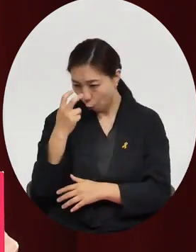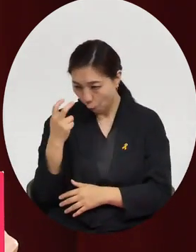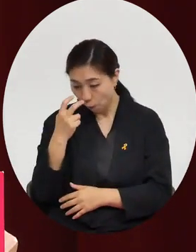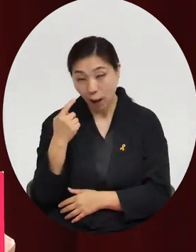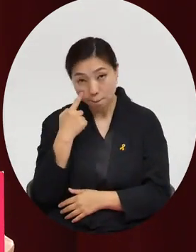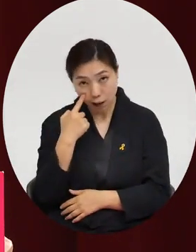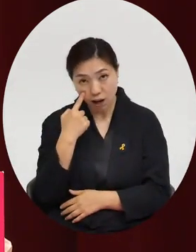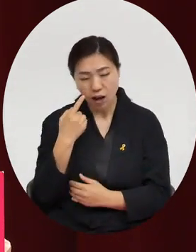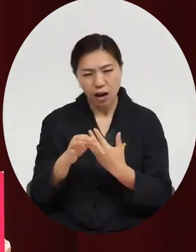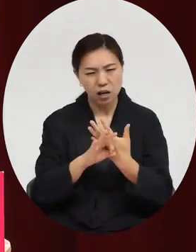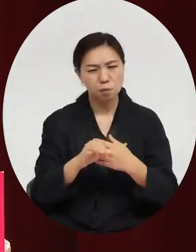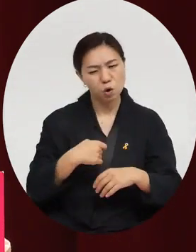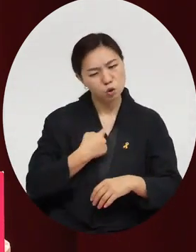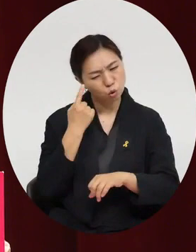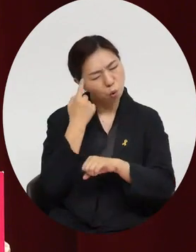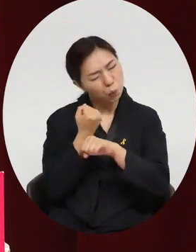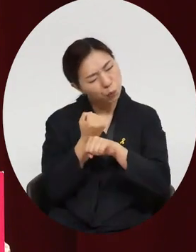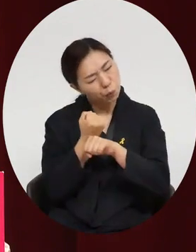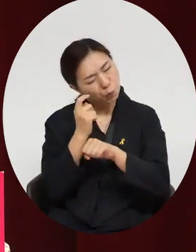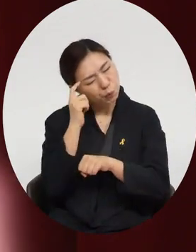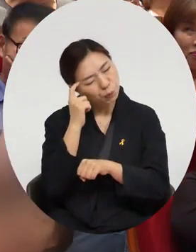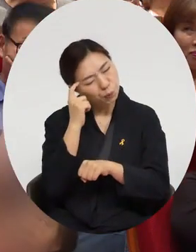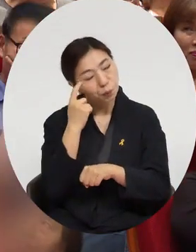하든지, 연구를 하면 되지.